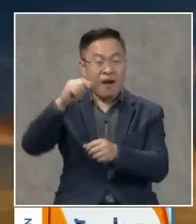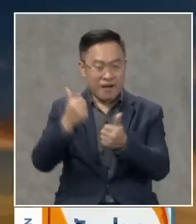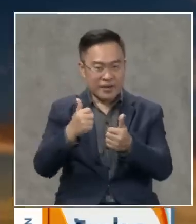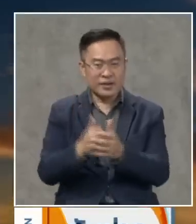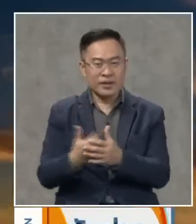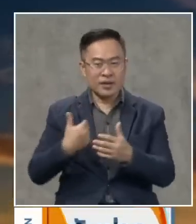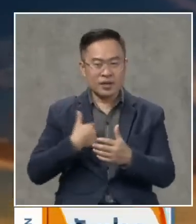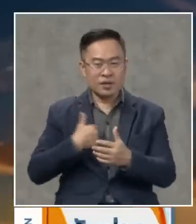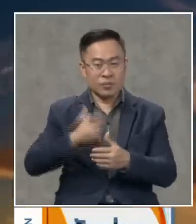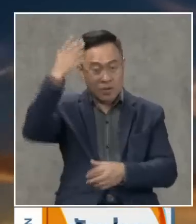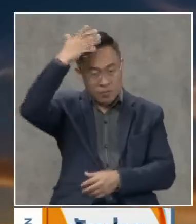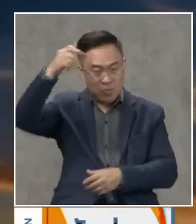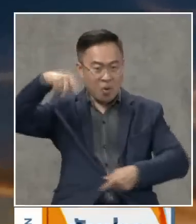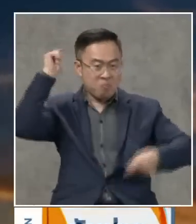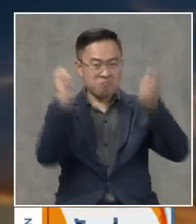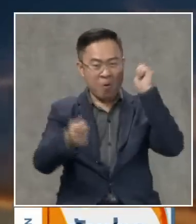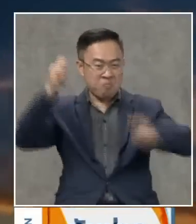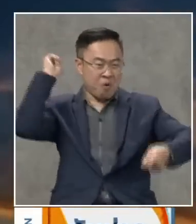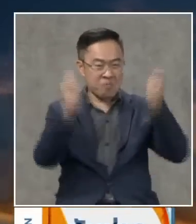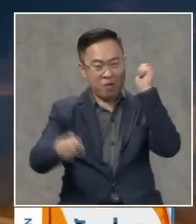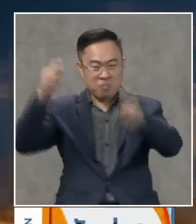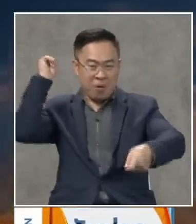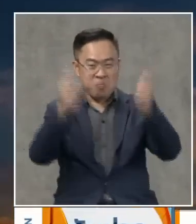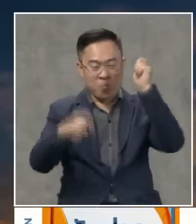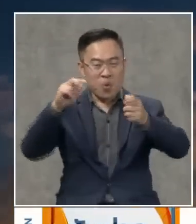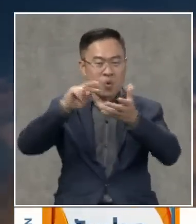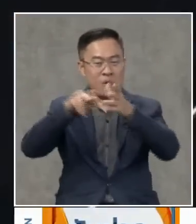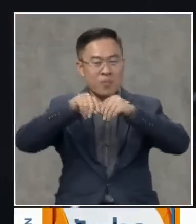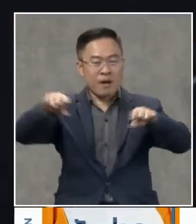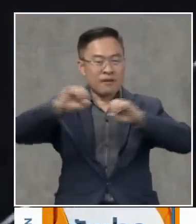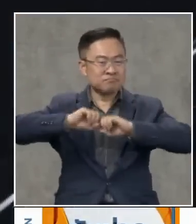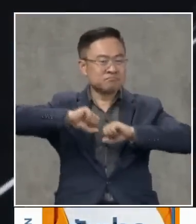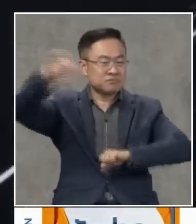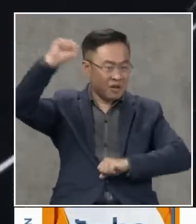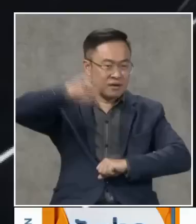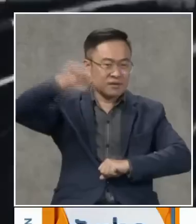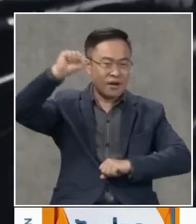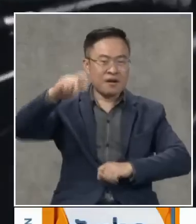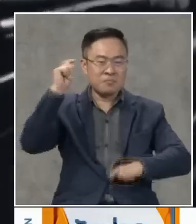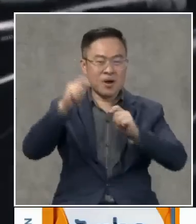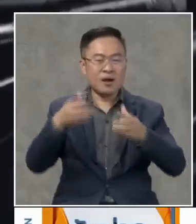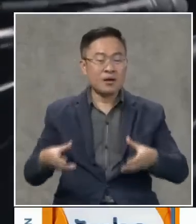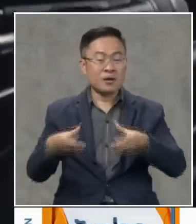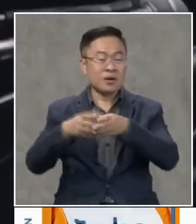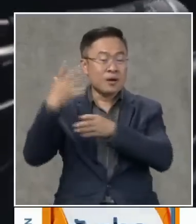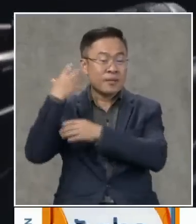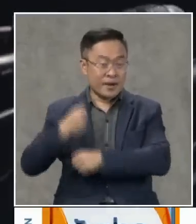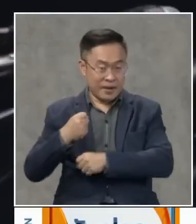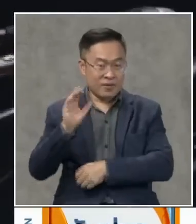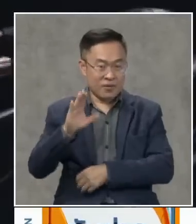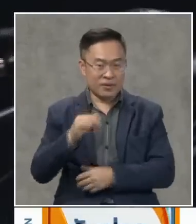ายหัวชวนคุณชวนหลีกภัยนะคะที่ตีกลองสะบัดชัยเอาเลิกเอาชัยให้กับพรรคประชาธิปัตย์ขณะเ